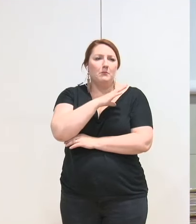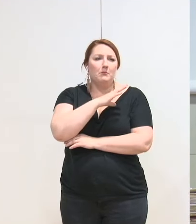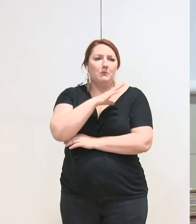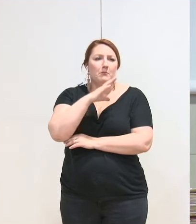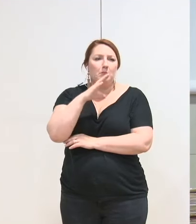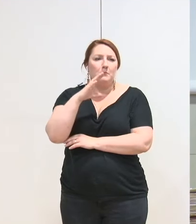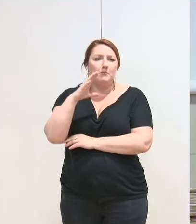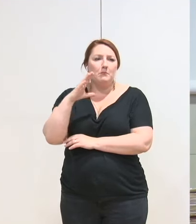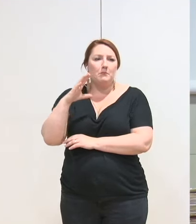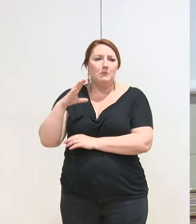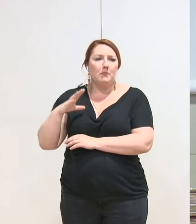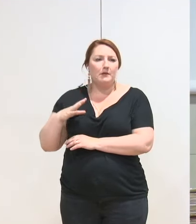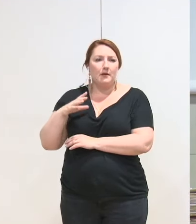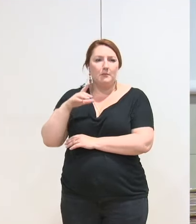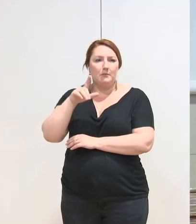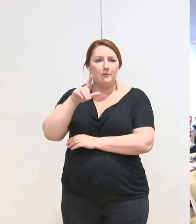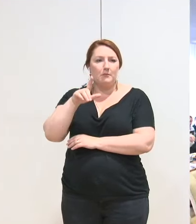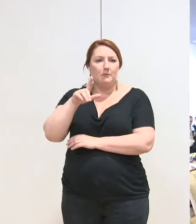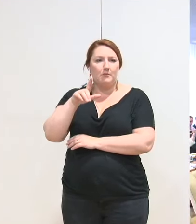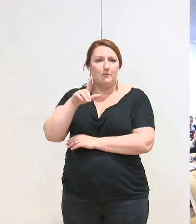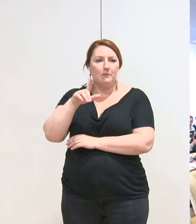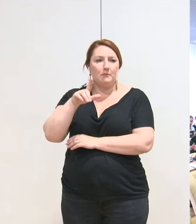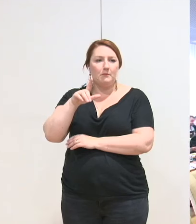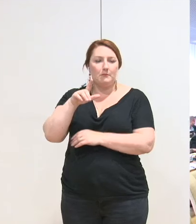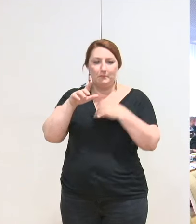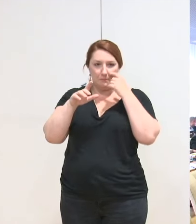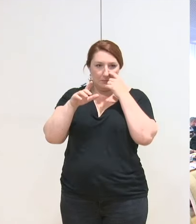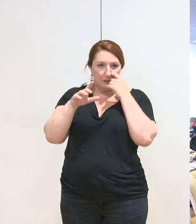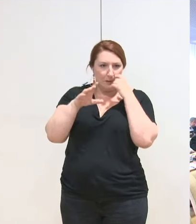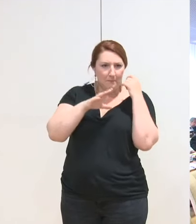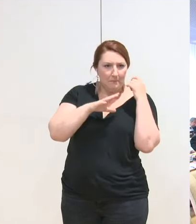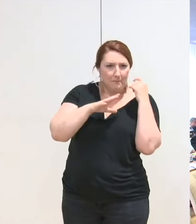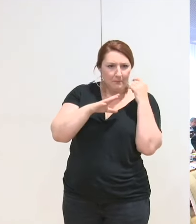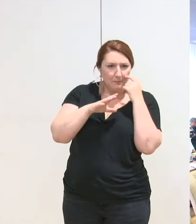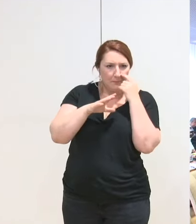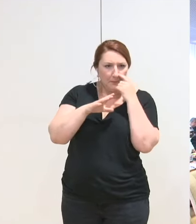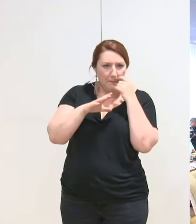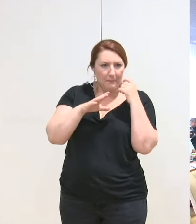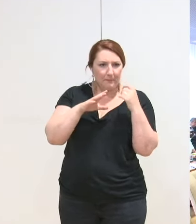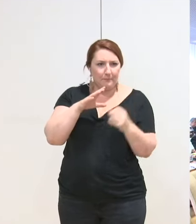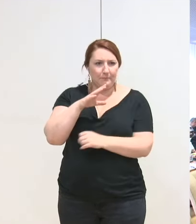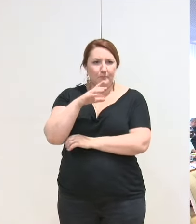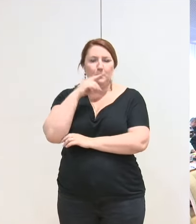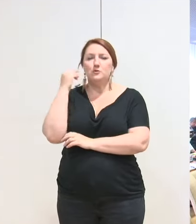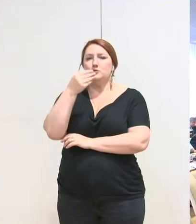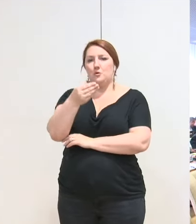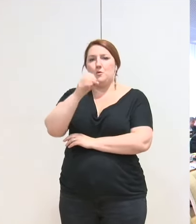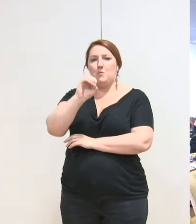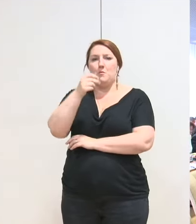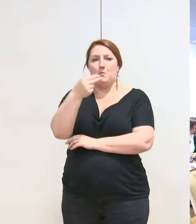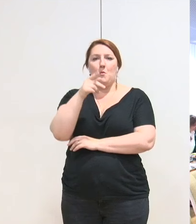malbav Jacques Viard Antoine B Olivier Bertrand